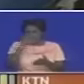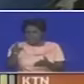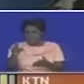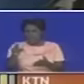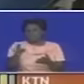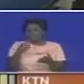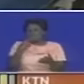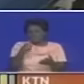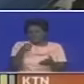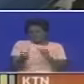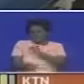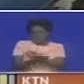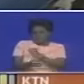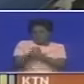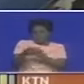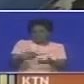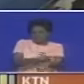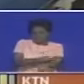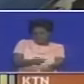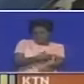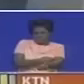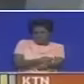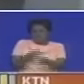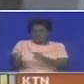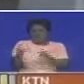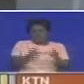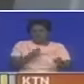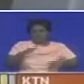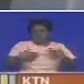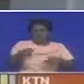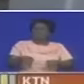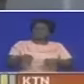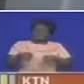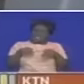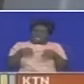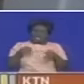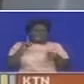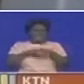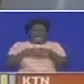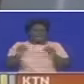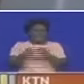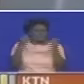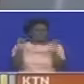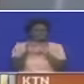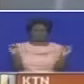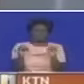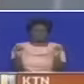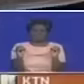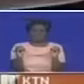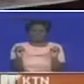Wakenya kufanya shughuli ya kutoa damu kama tabia na kutosubiri hadi pale mkasa umetokea na upungufu